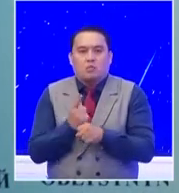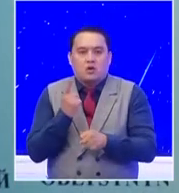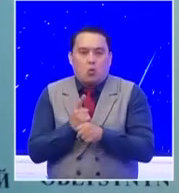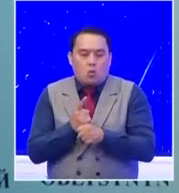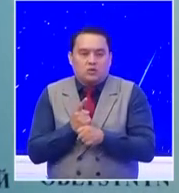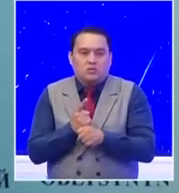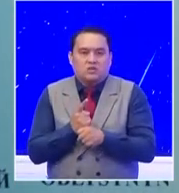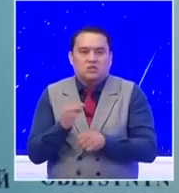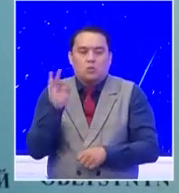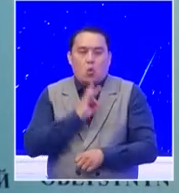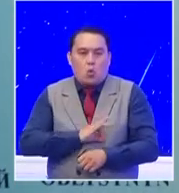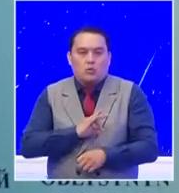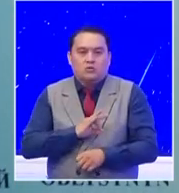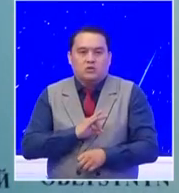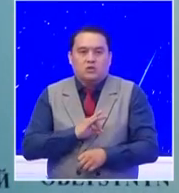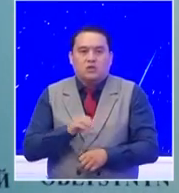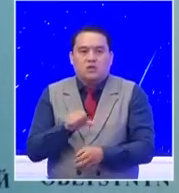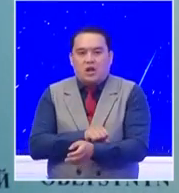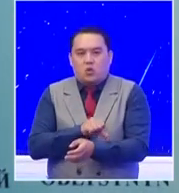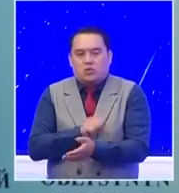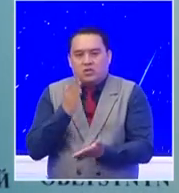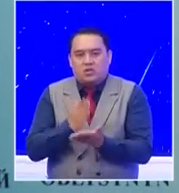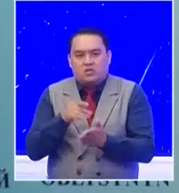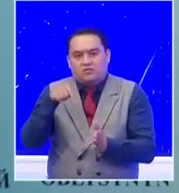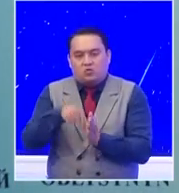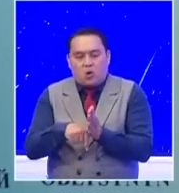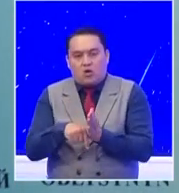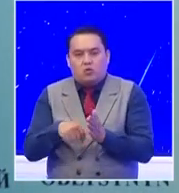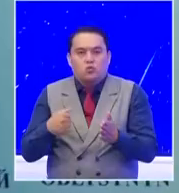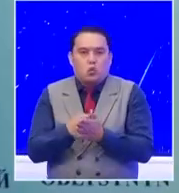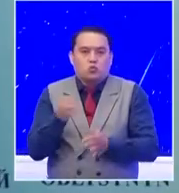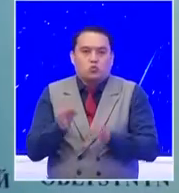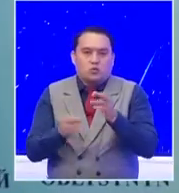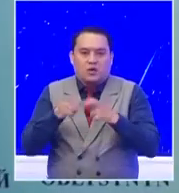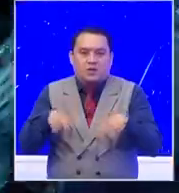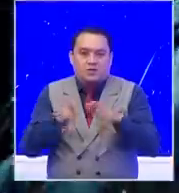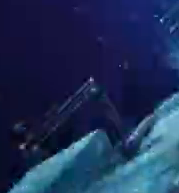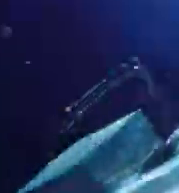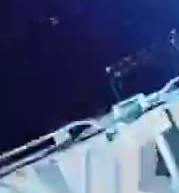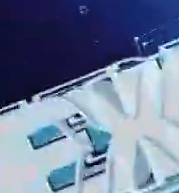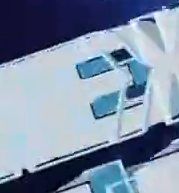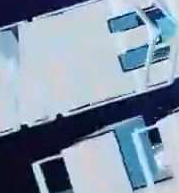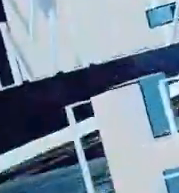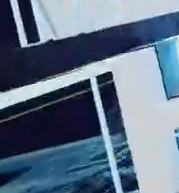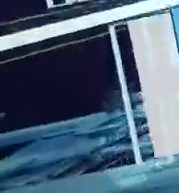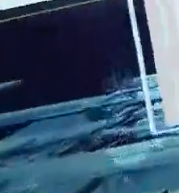к возделыванию растений, содержащих наркотических веществ. Ведется досудебное расследование.